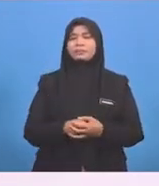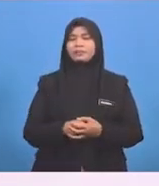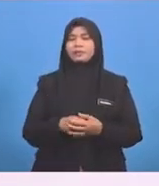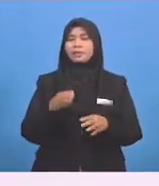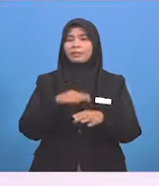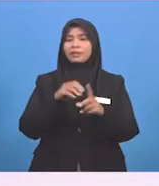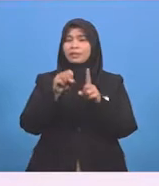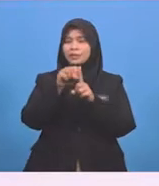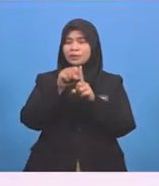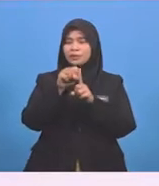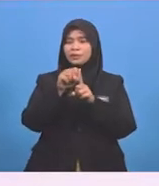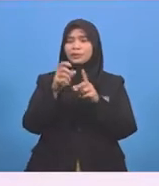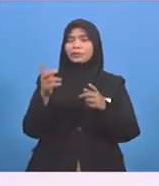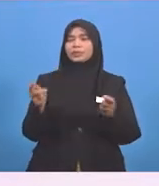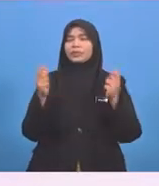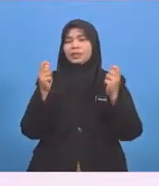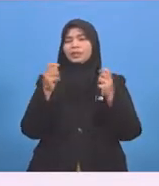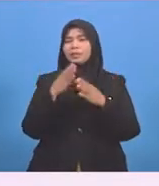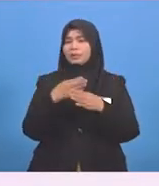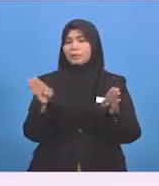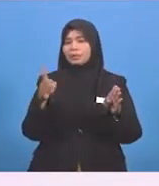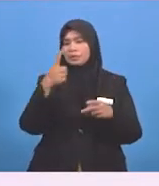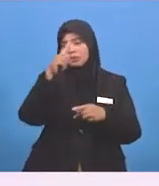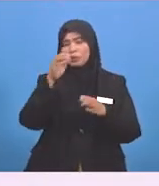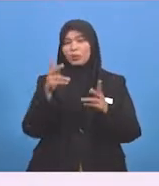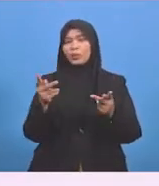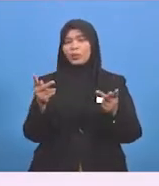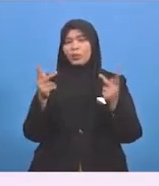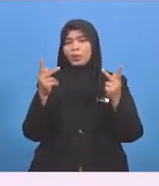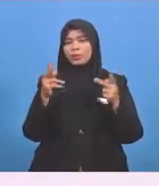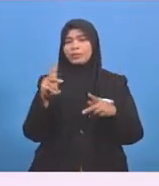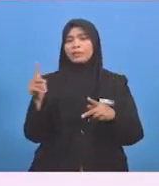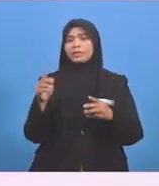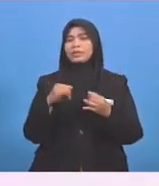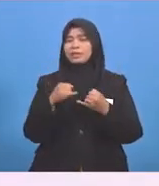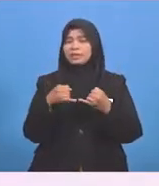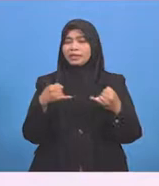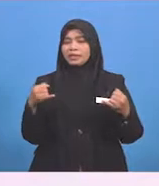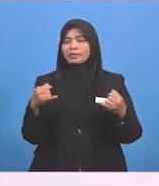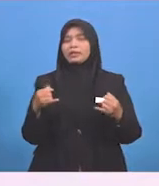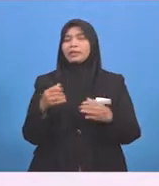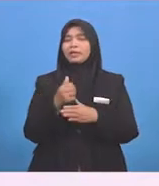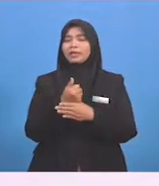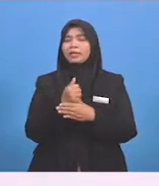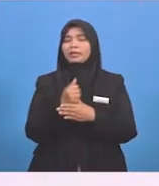malar, tenaga dibebaskan untuk menguatkan ikatan antara molekul.